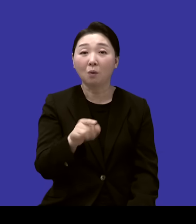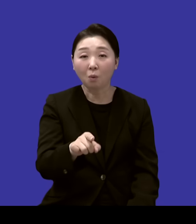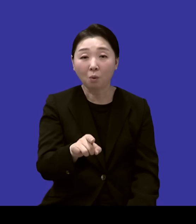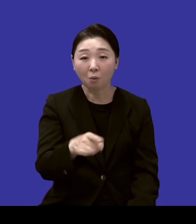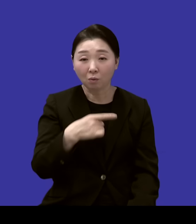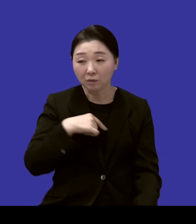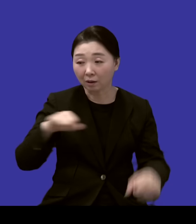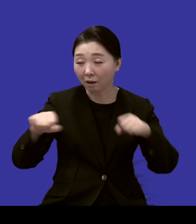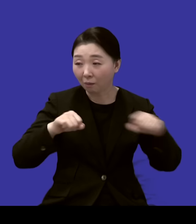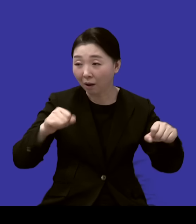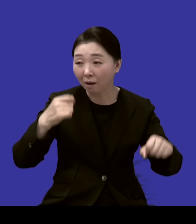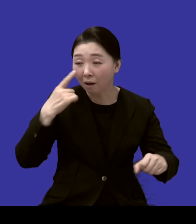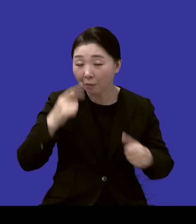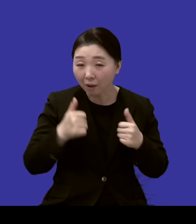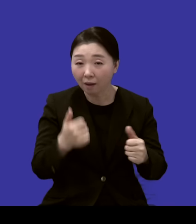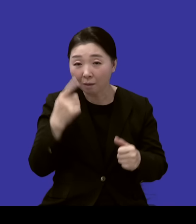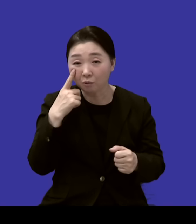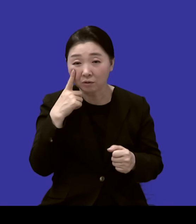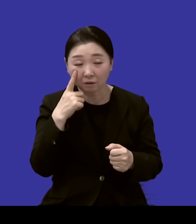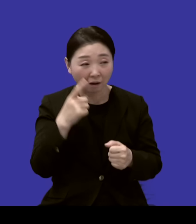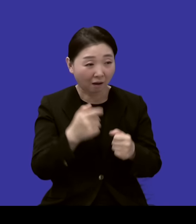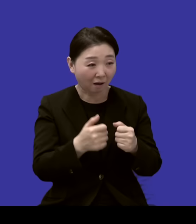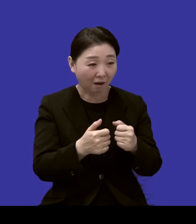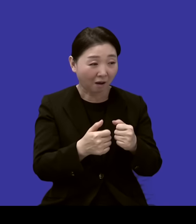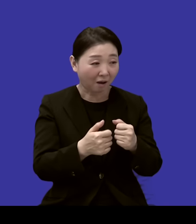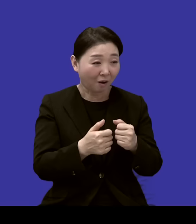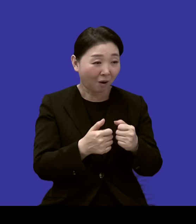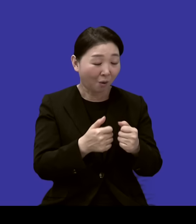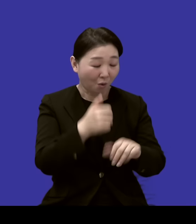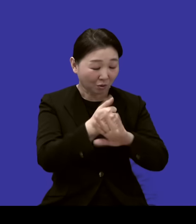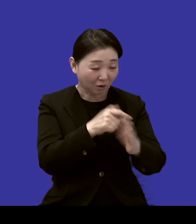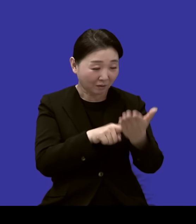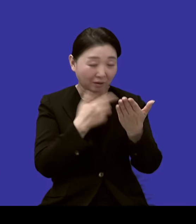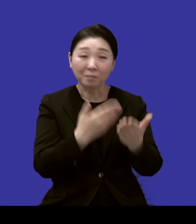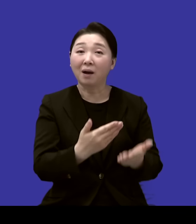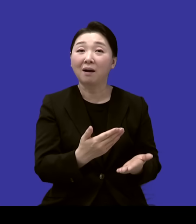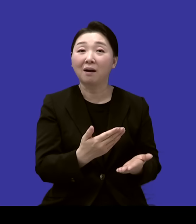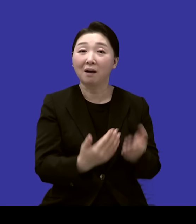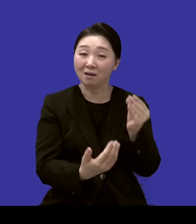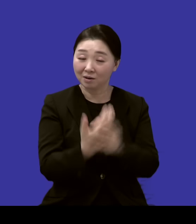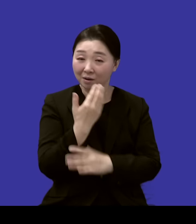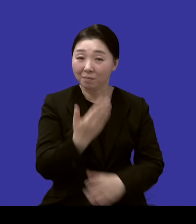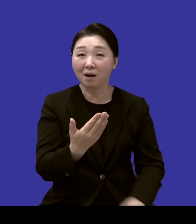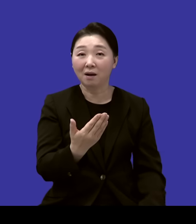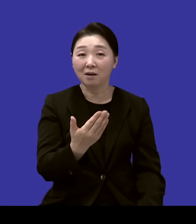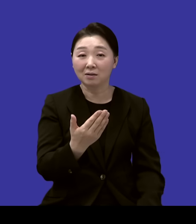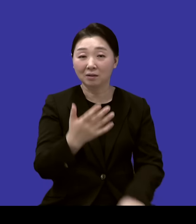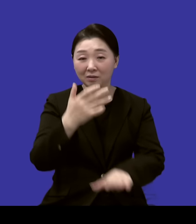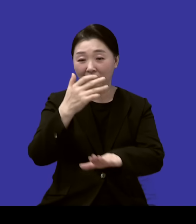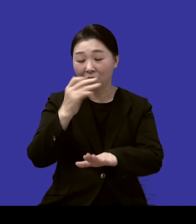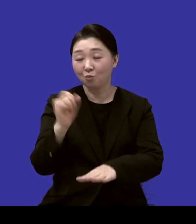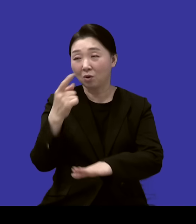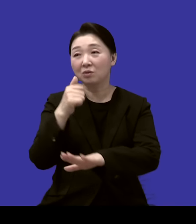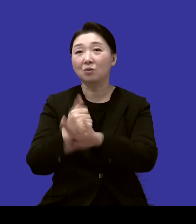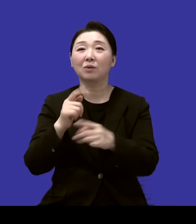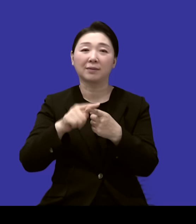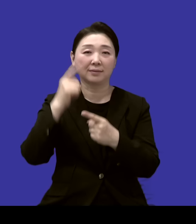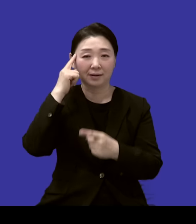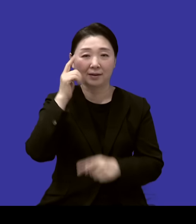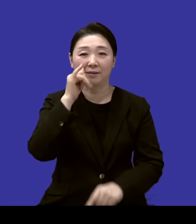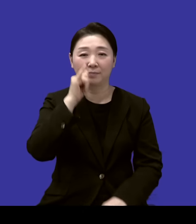내가 움직이니까 이런 일이 일어나네. 내가 시도하니까 뭔가 결과가 일어나네. 그때부터 원인 결과에 대해서 막 좀 생각을 했던